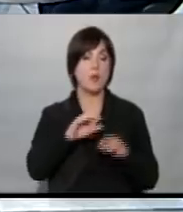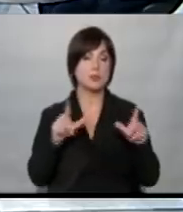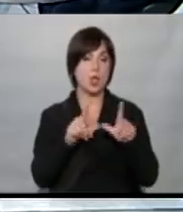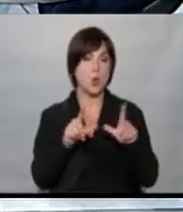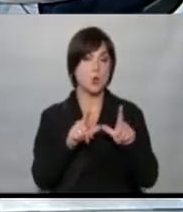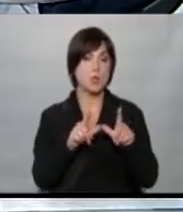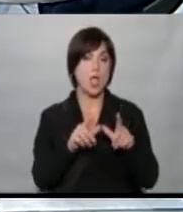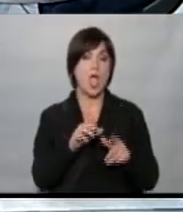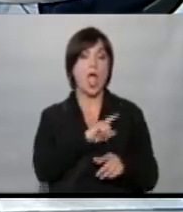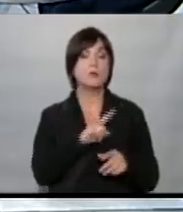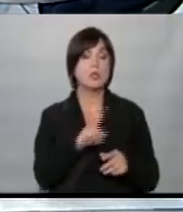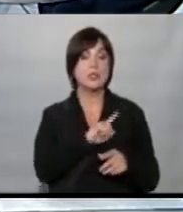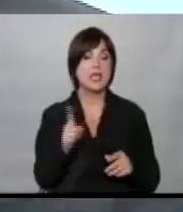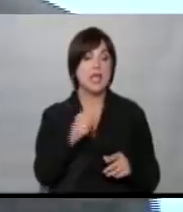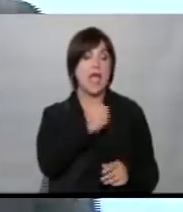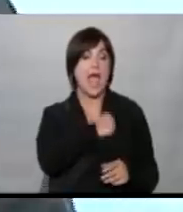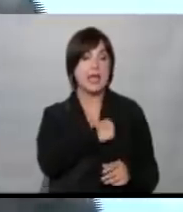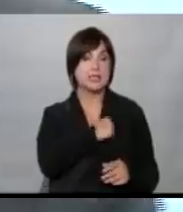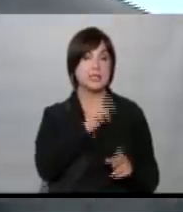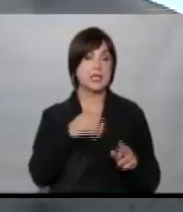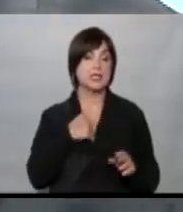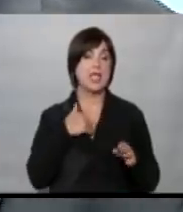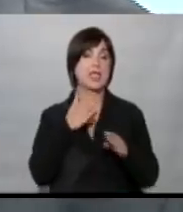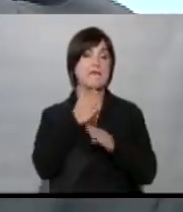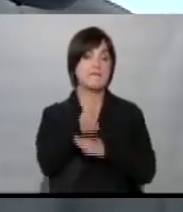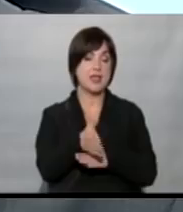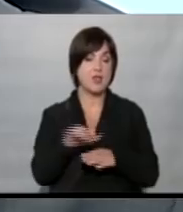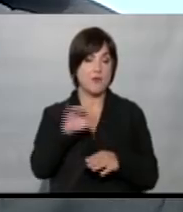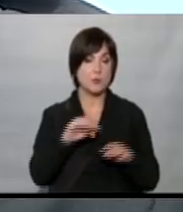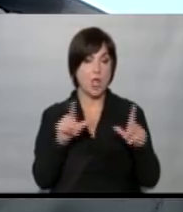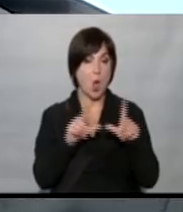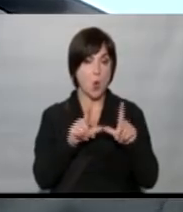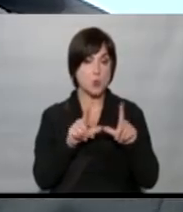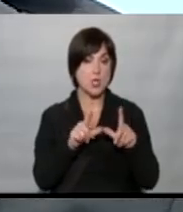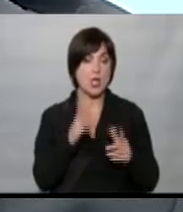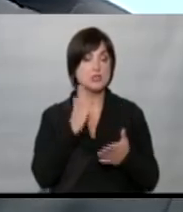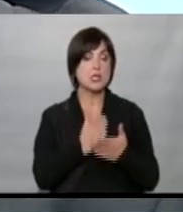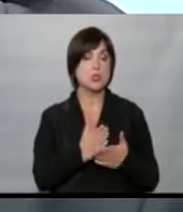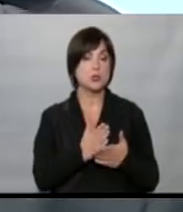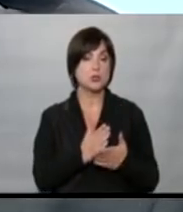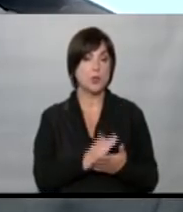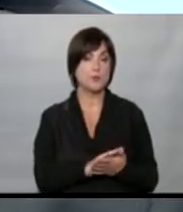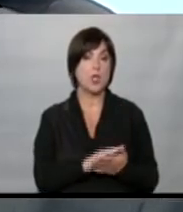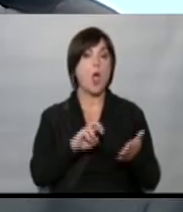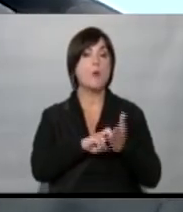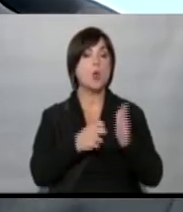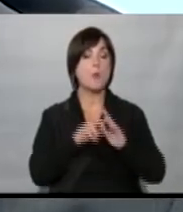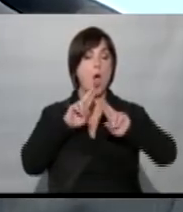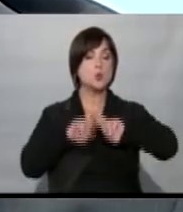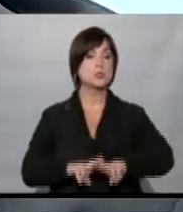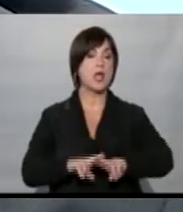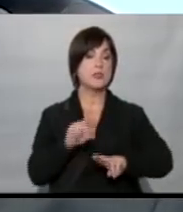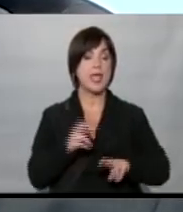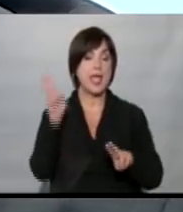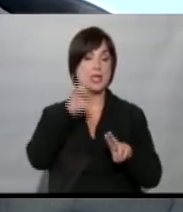Видете, апсолутно ништо не е гарантирано дека ние ќе влеземе во Европската унија, затоа што проблемот останува, не